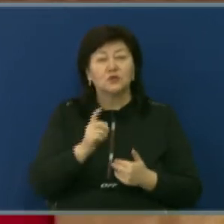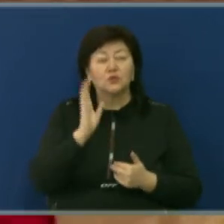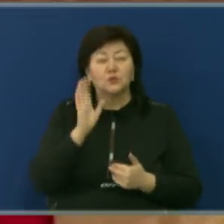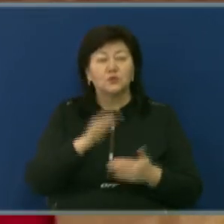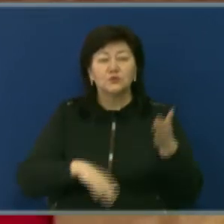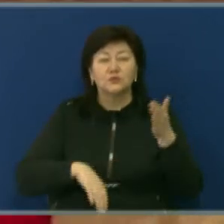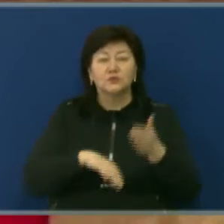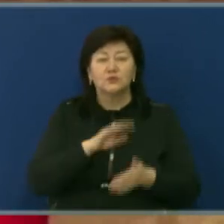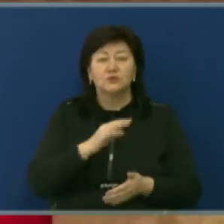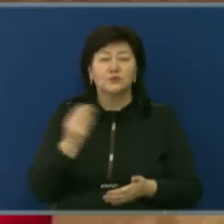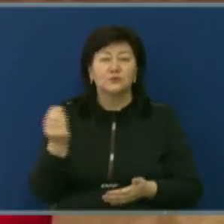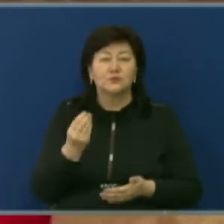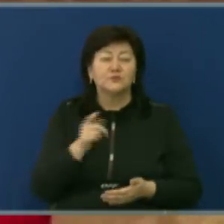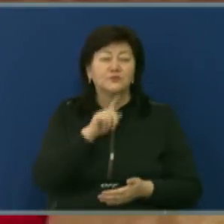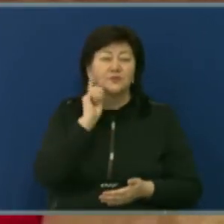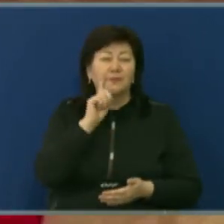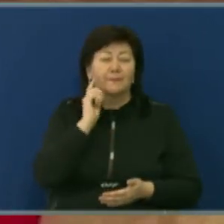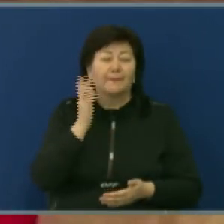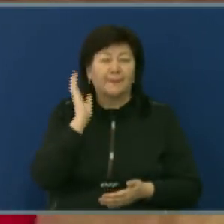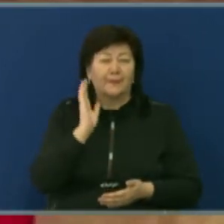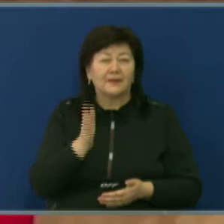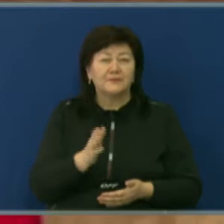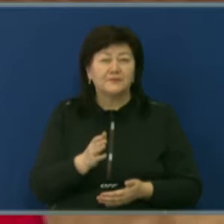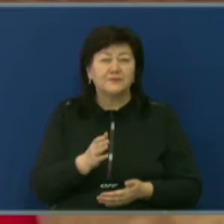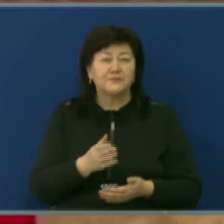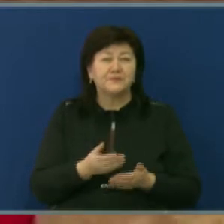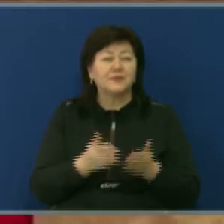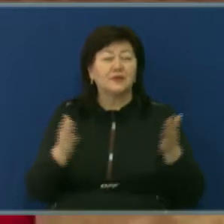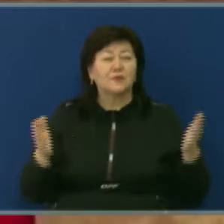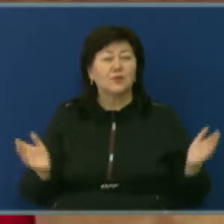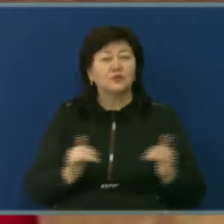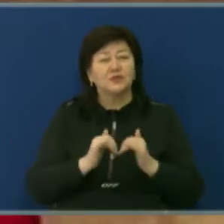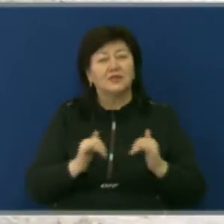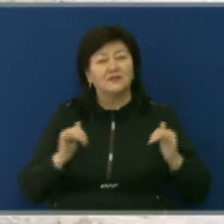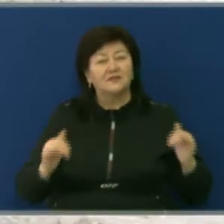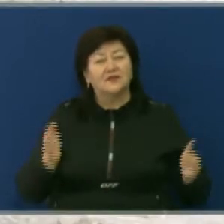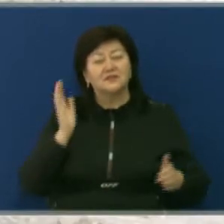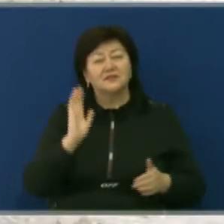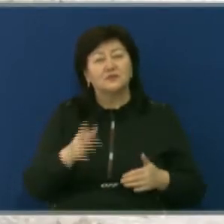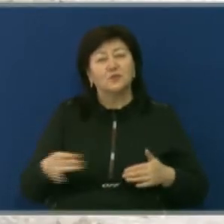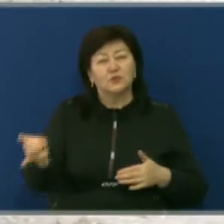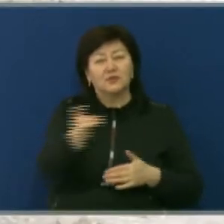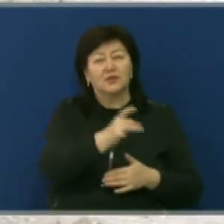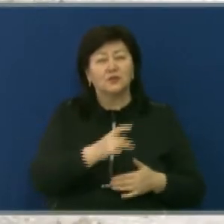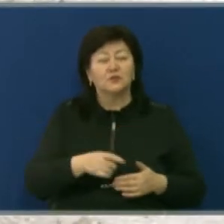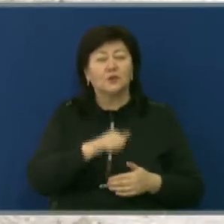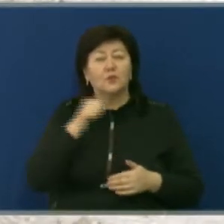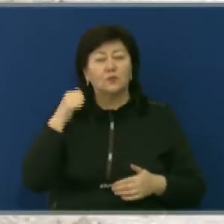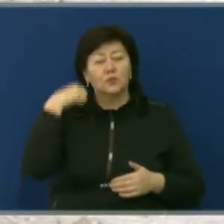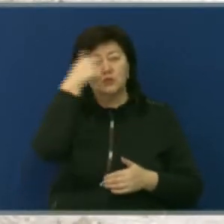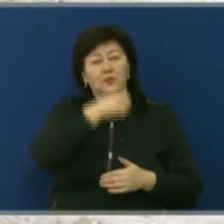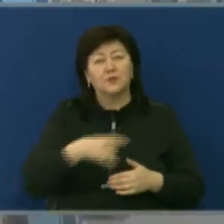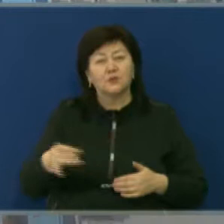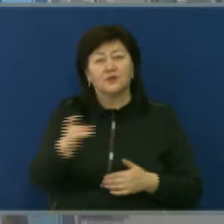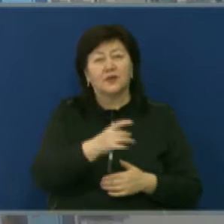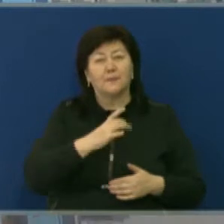еще лучше, озеленение будет этот, еще больше будет развиваться Карагайлы. Только в прошлом году в жилом районе Карагайлы